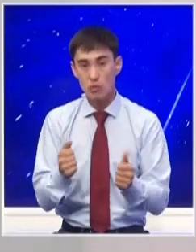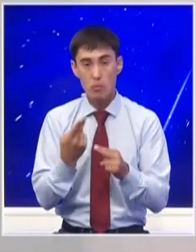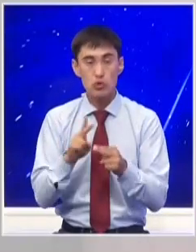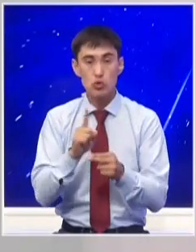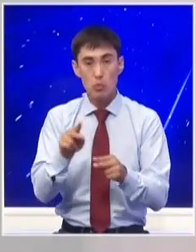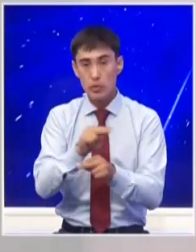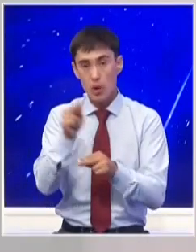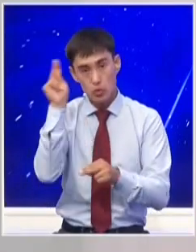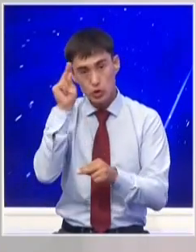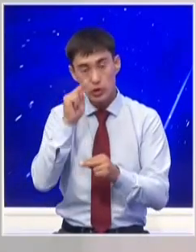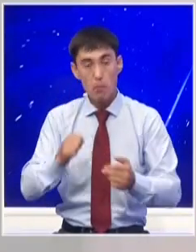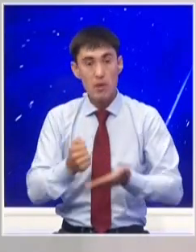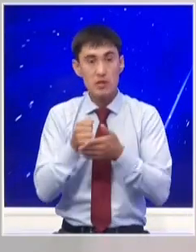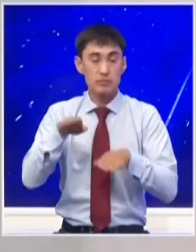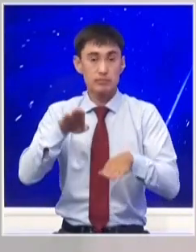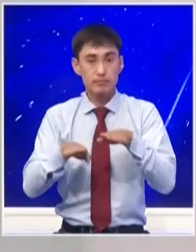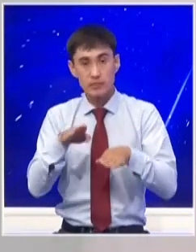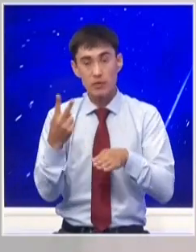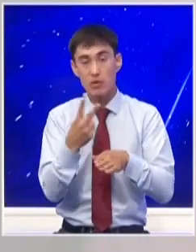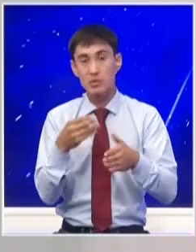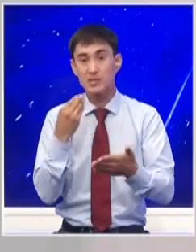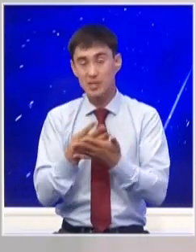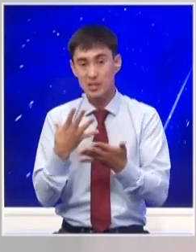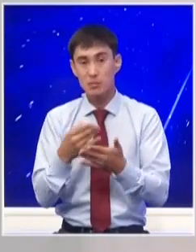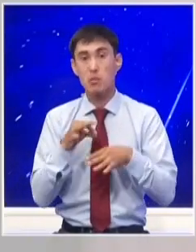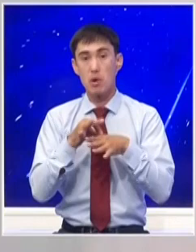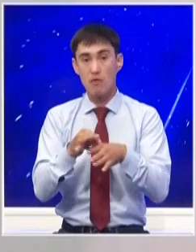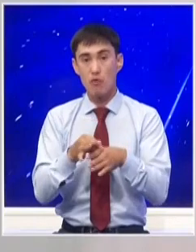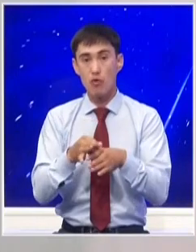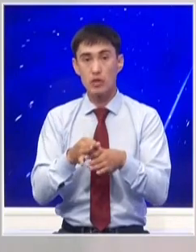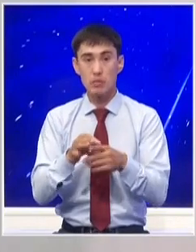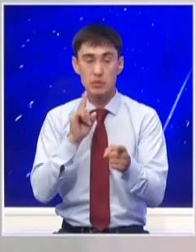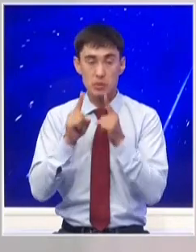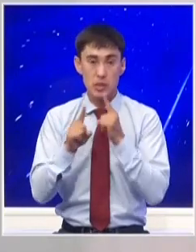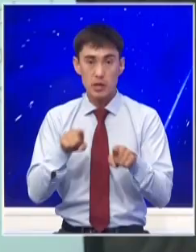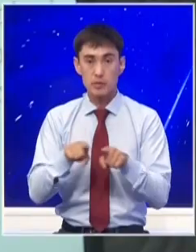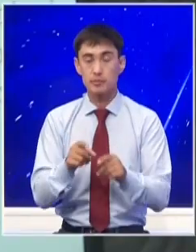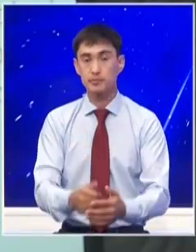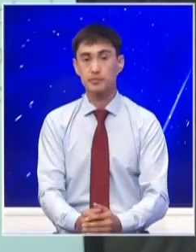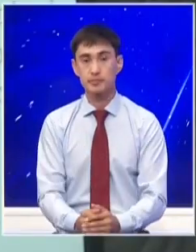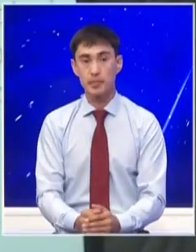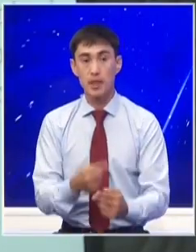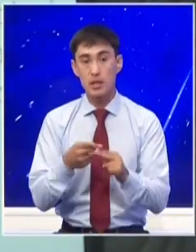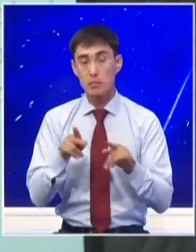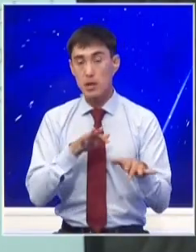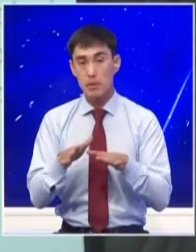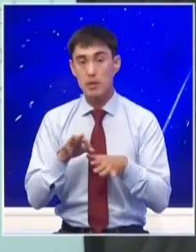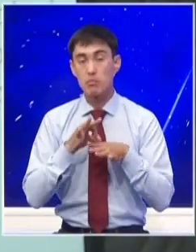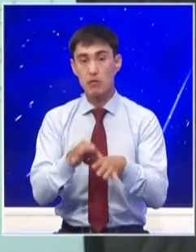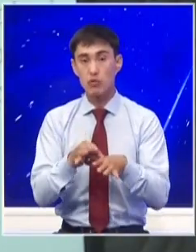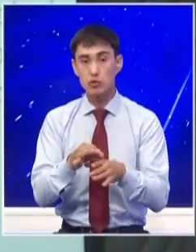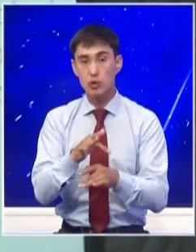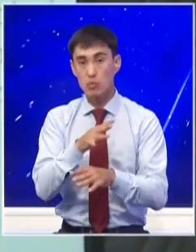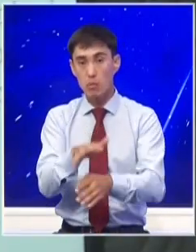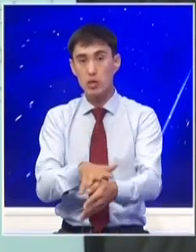чтобы научиться поддерживать баланс между двумя ценностями, мы проводим аналогичные семинары. Данное мероприятие проводится уже